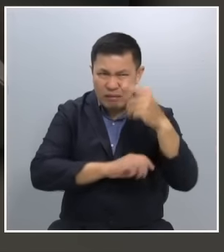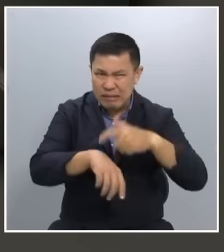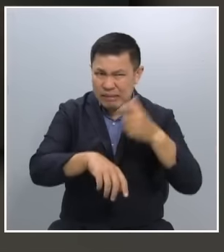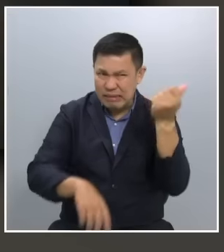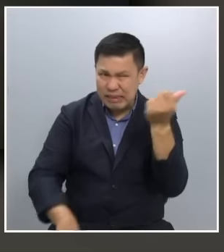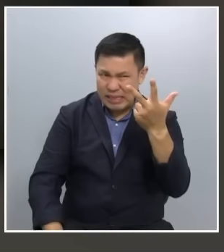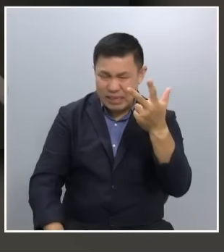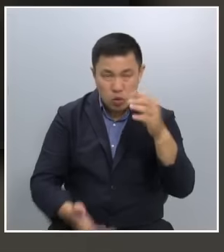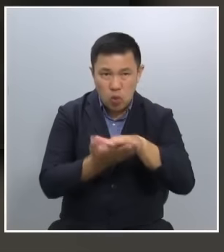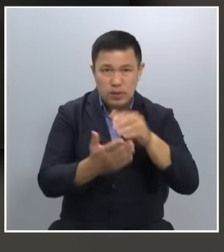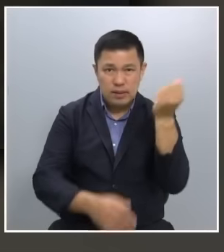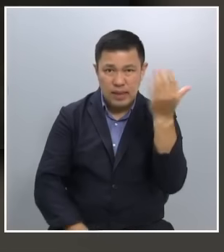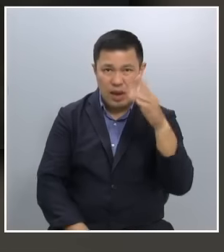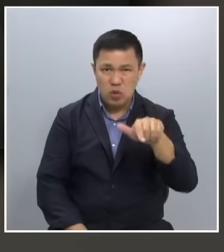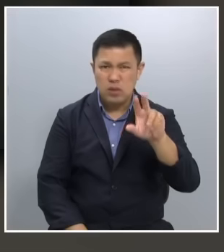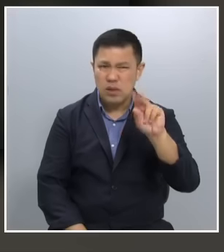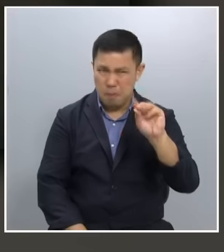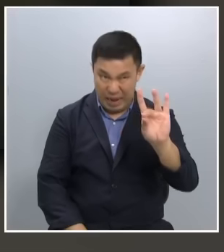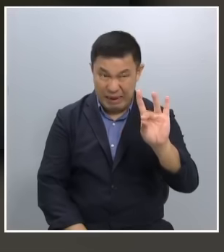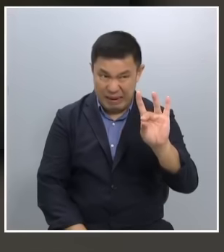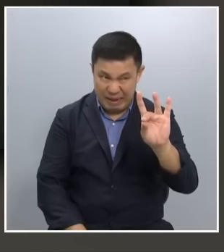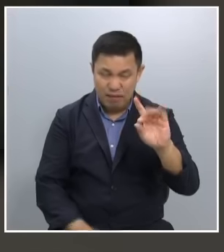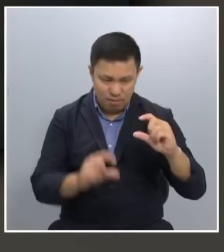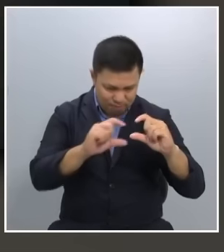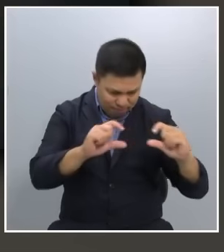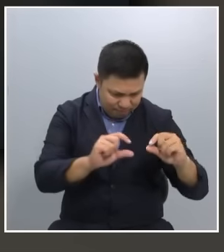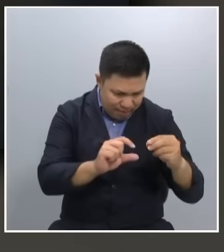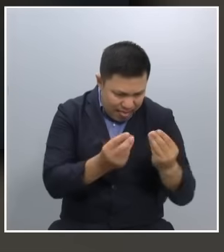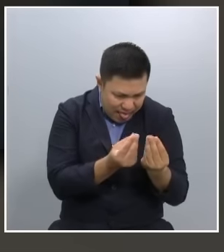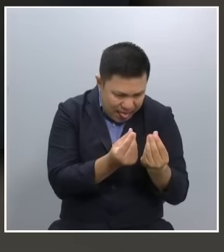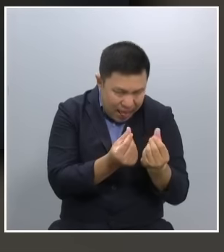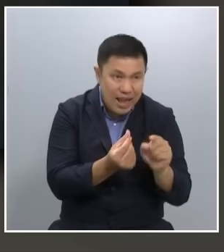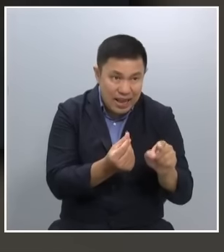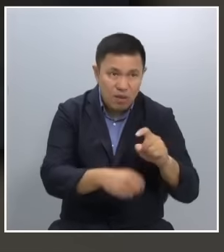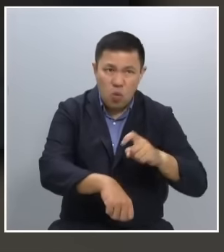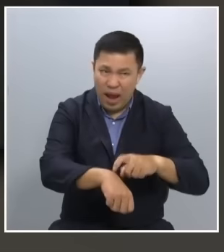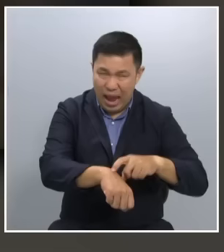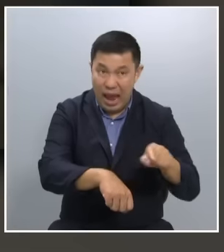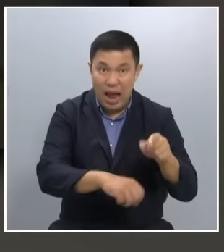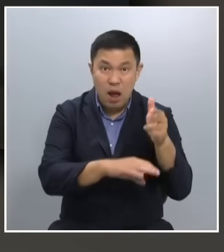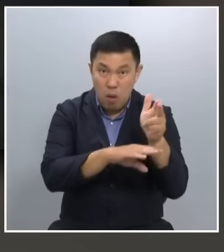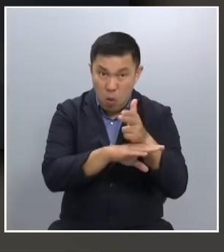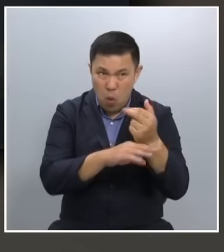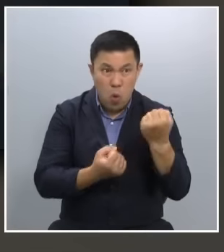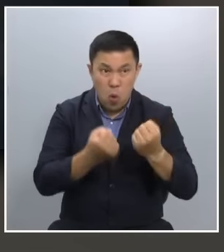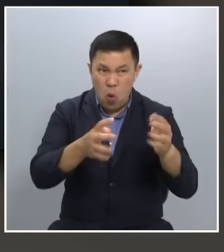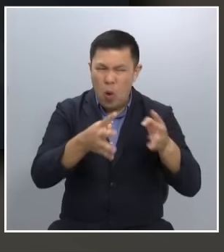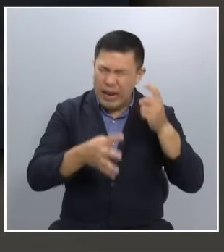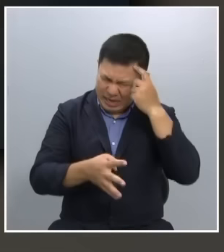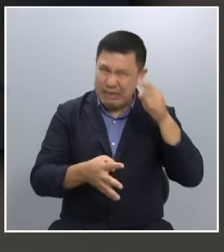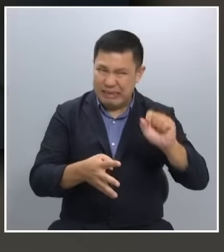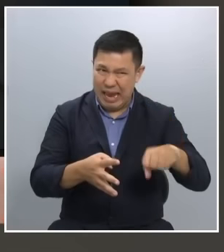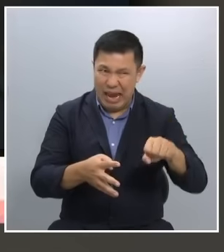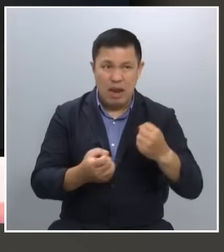ามสิบแปดนาทีคือตามภาพผู้ชมครับก็จะเห็นนะครับว่ารถของเจ้าของกล้องนะฮะซึ่งก็น่าจะเป็นรถบรรทุกอย่างที่บอกไปนะครับ